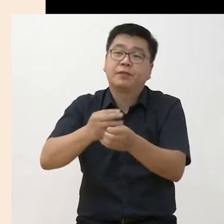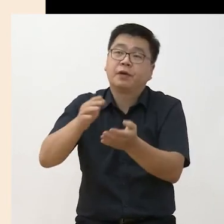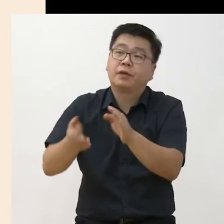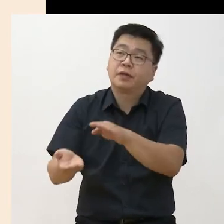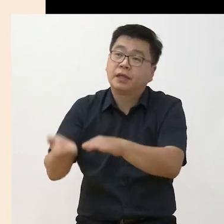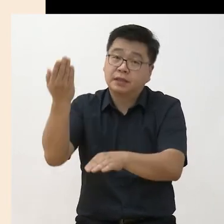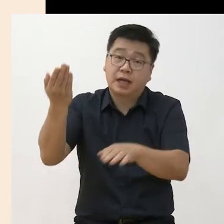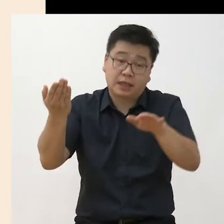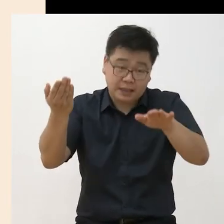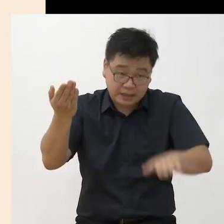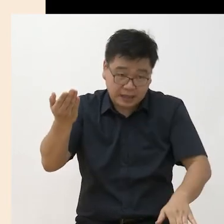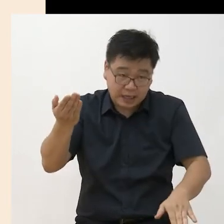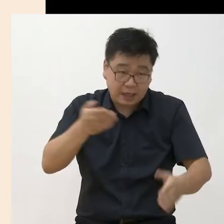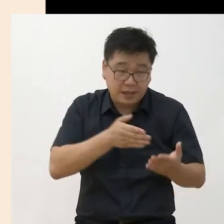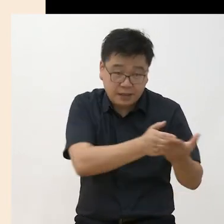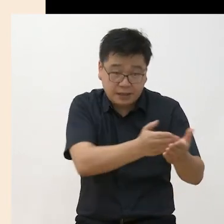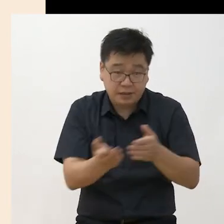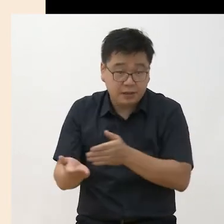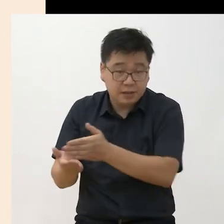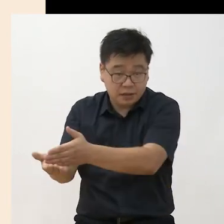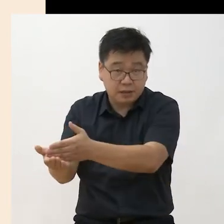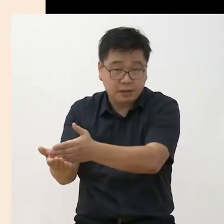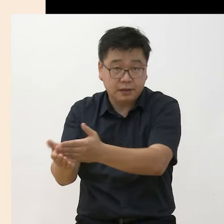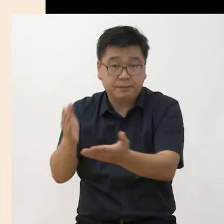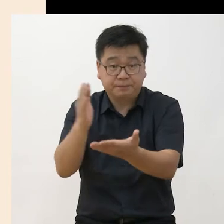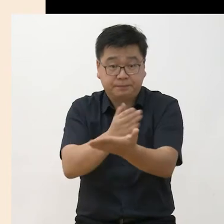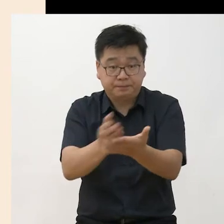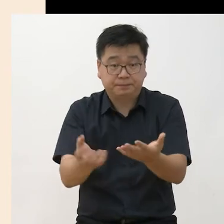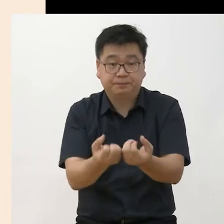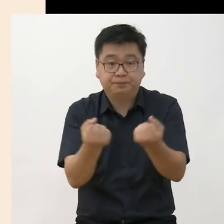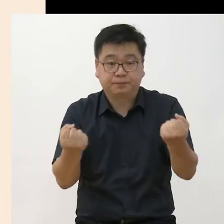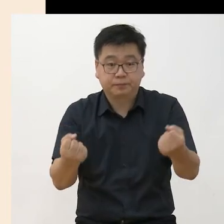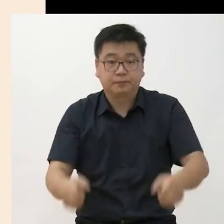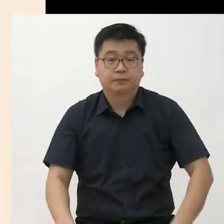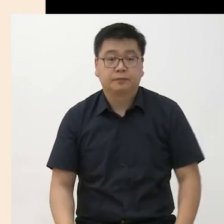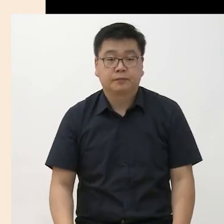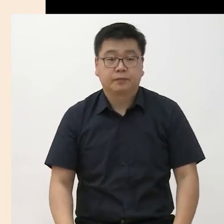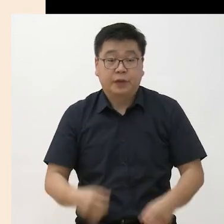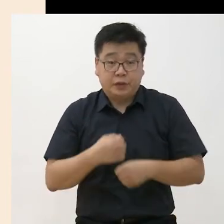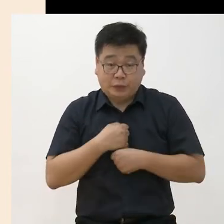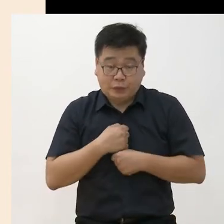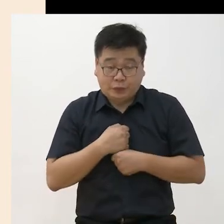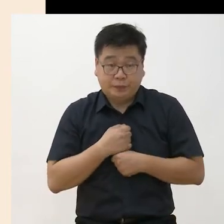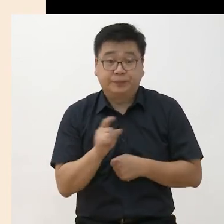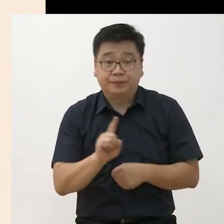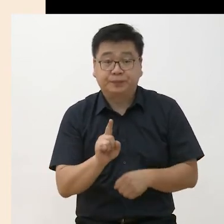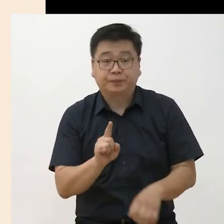나눠서 이렇게 그 지원 신청을 받도록 하게 됐습니다. 그리고 유의사항으로는